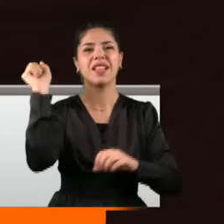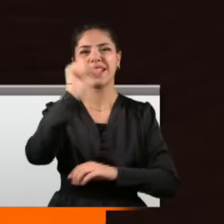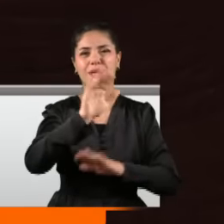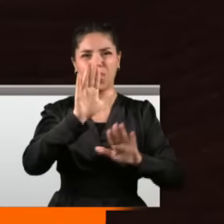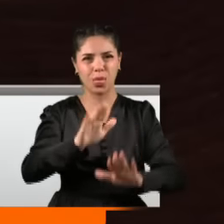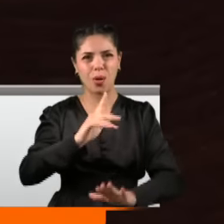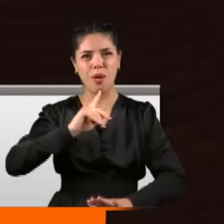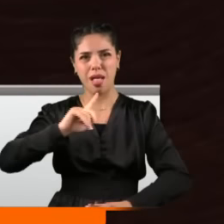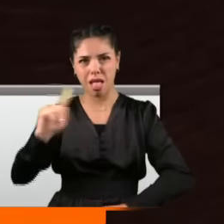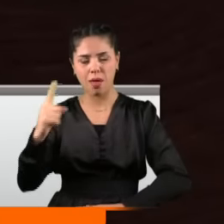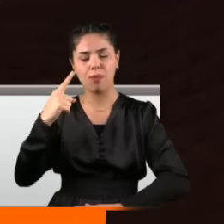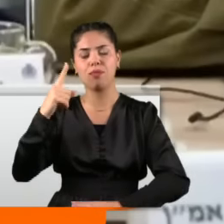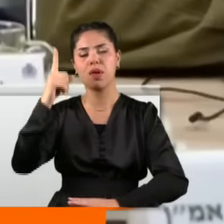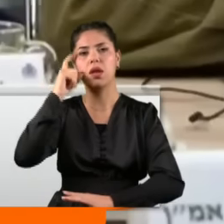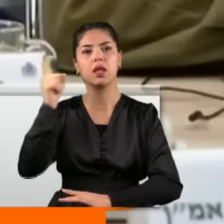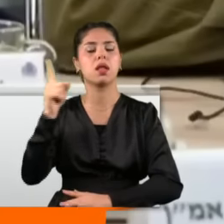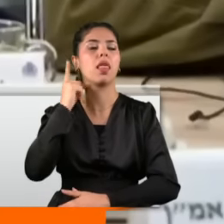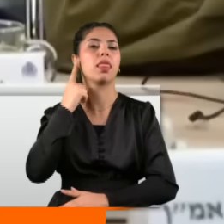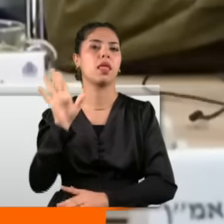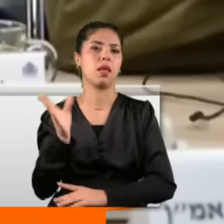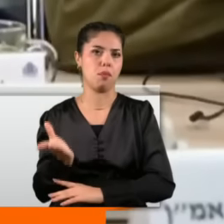İsrail buna riayet etmemişti.